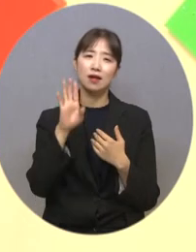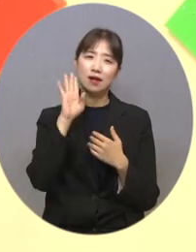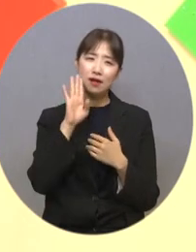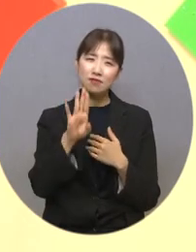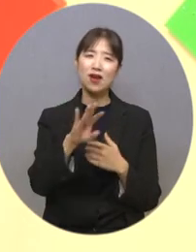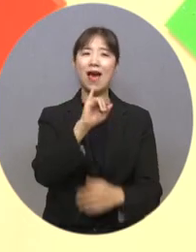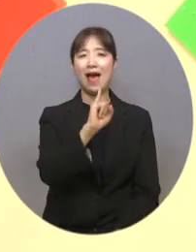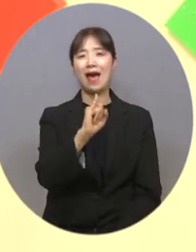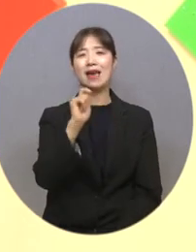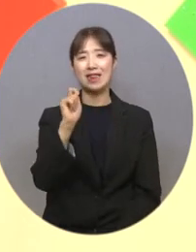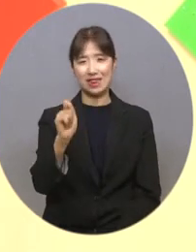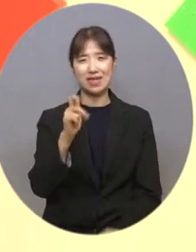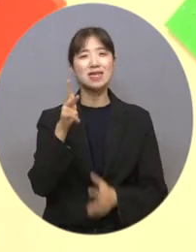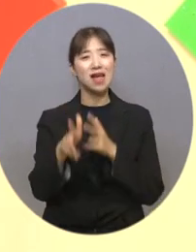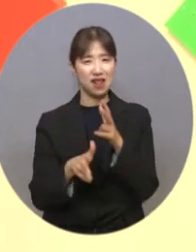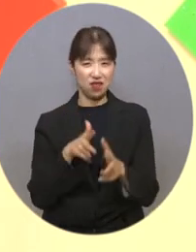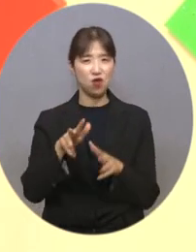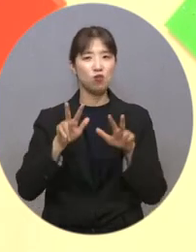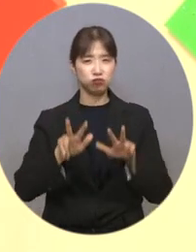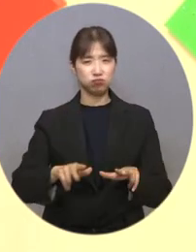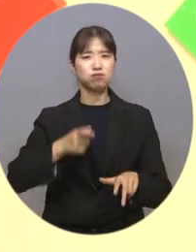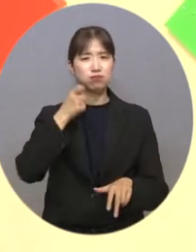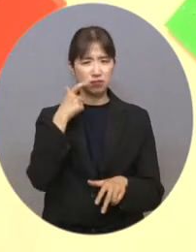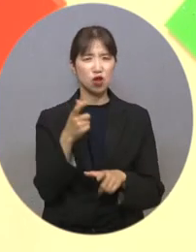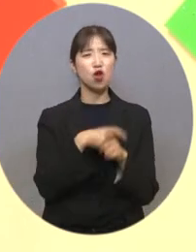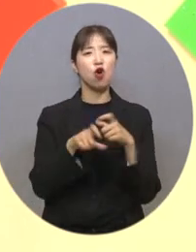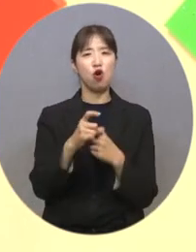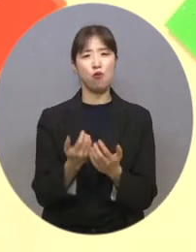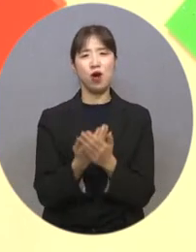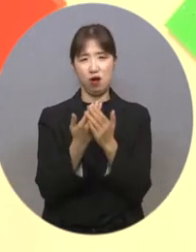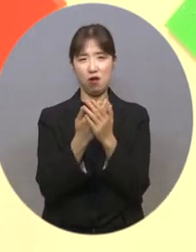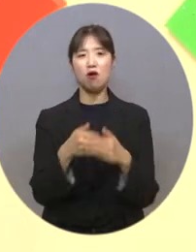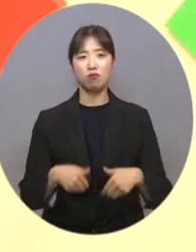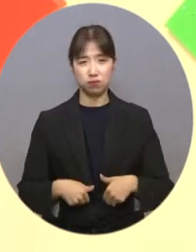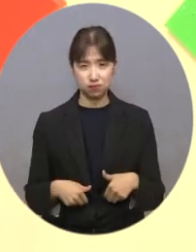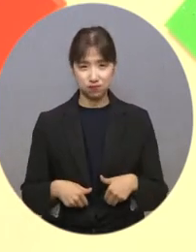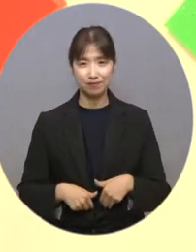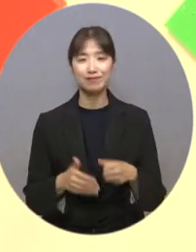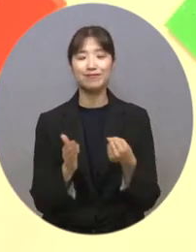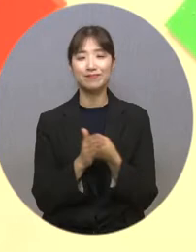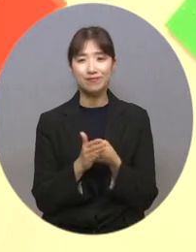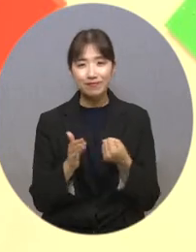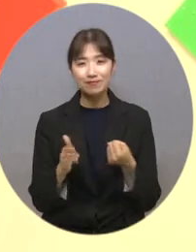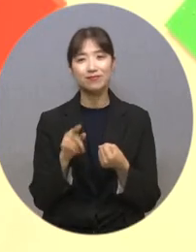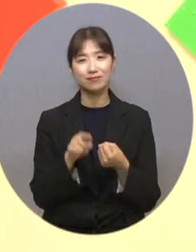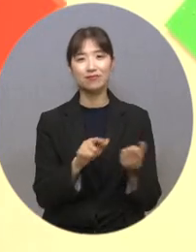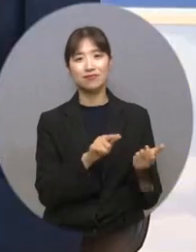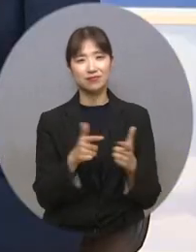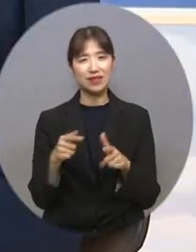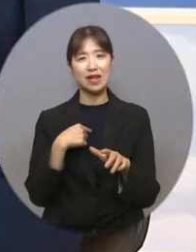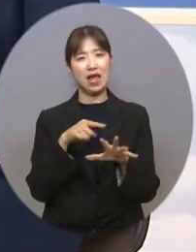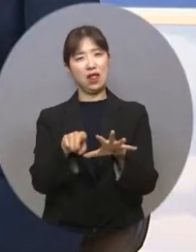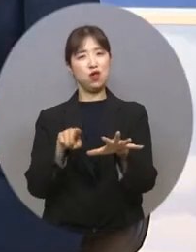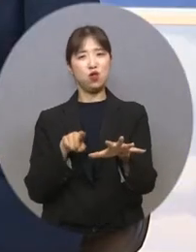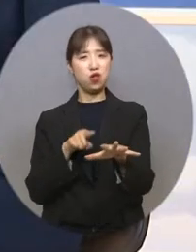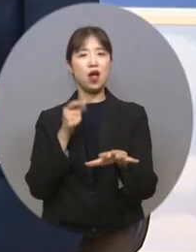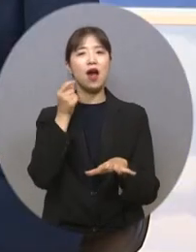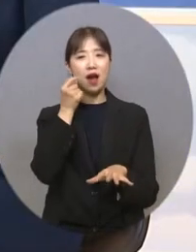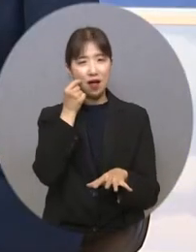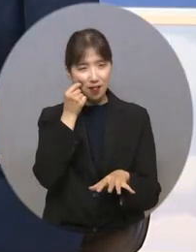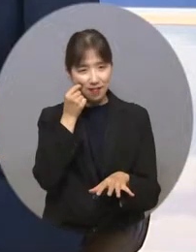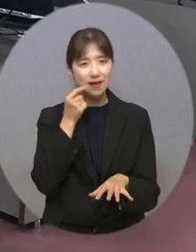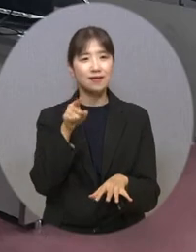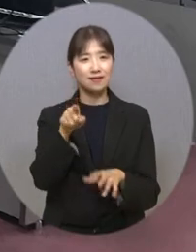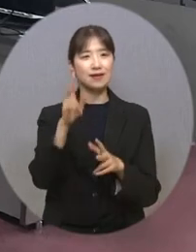IT 산업이 상당히 이제 대세잖아요. 네. 또 해야 될 부분들이고요. 네. 그래서 이제 그런 부분들 좀 뒤처지지 않게 또